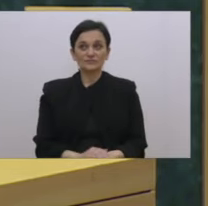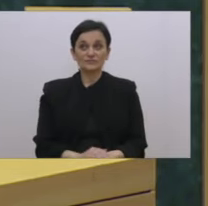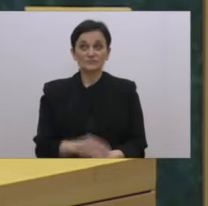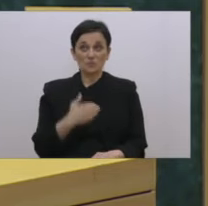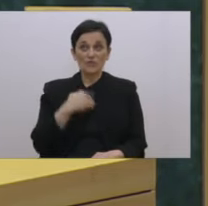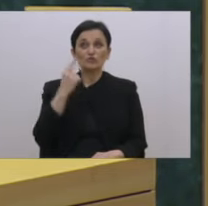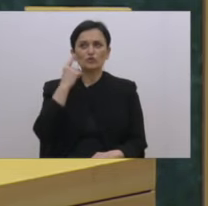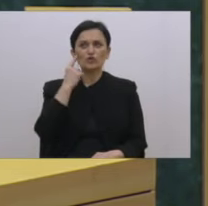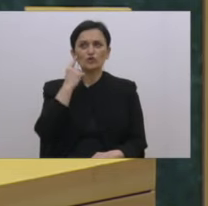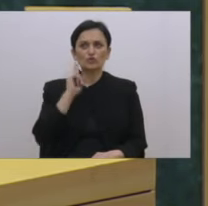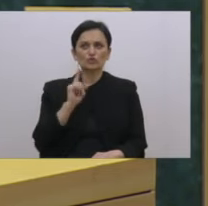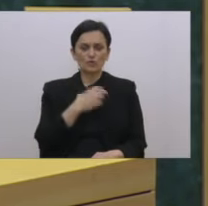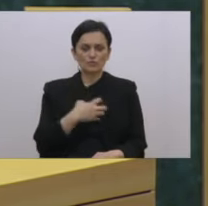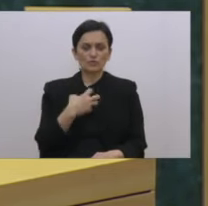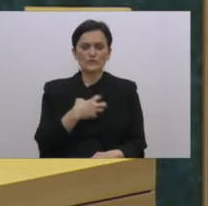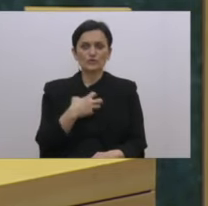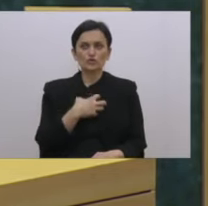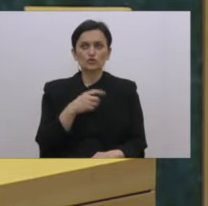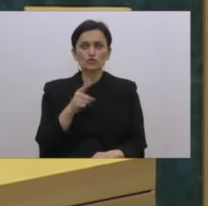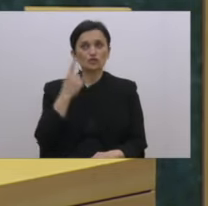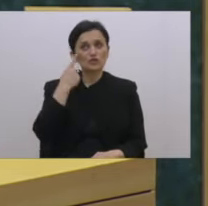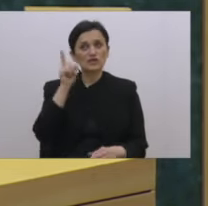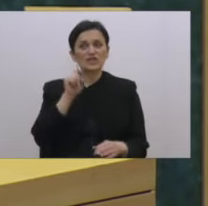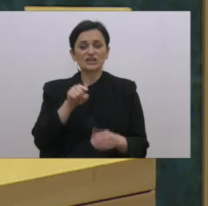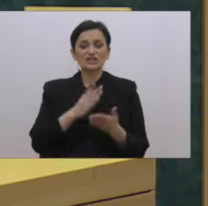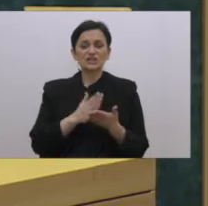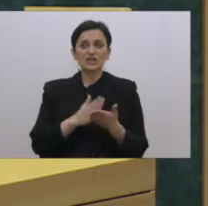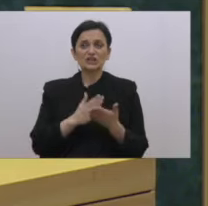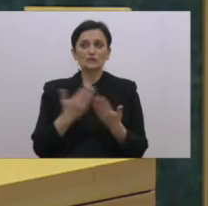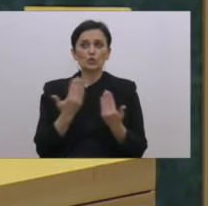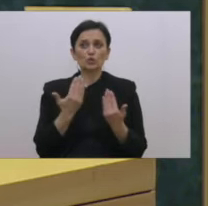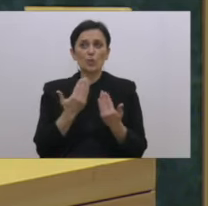Moje pekro sakmot vyšledovaný iniciatíva a rerovansac.